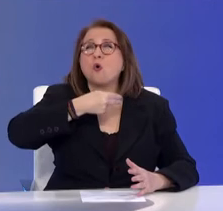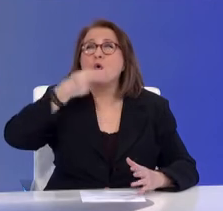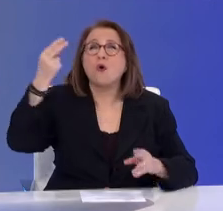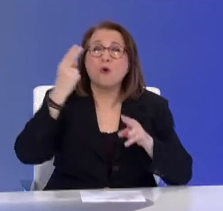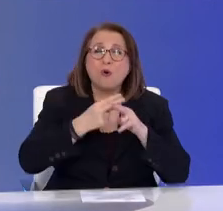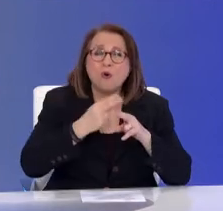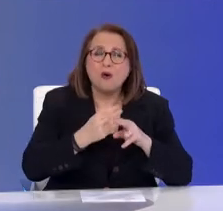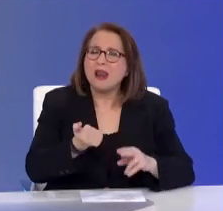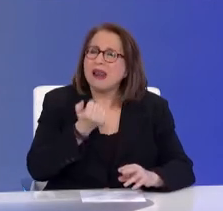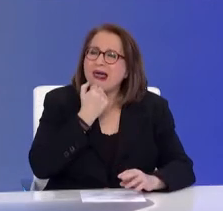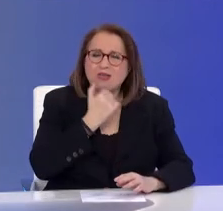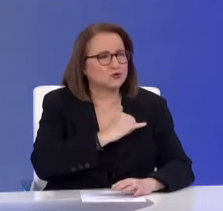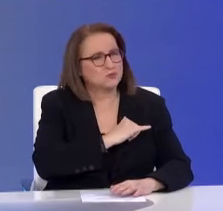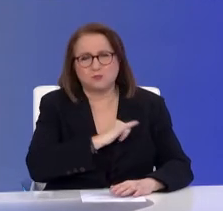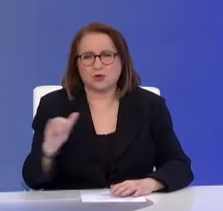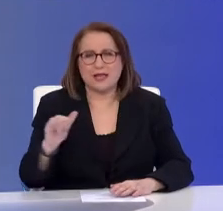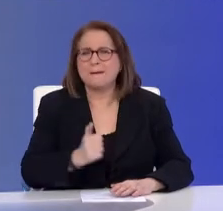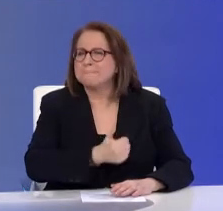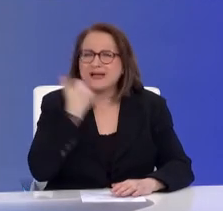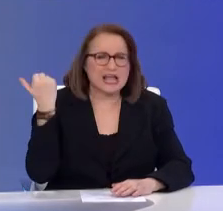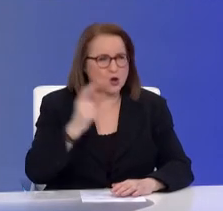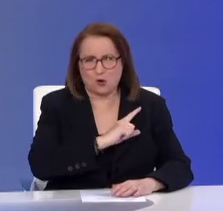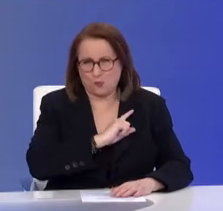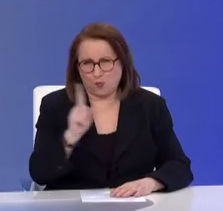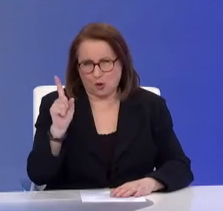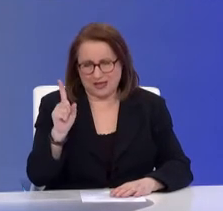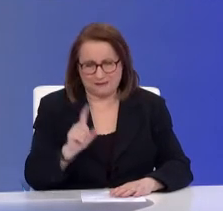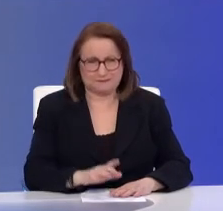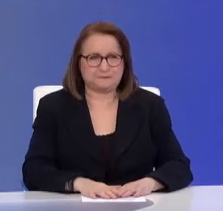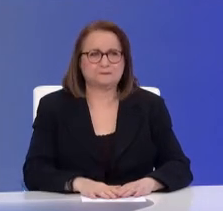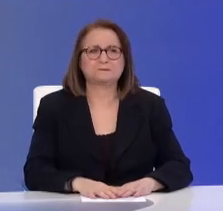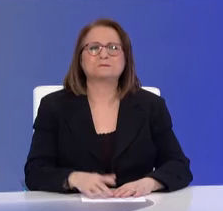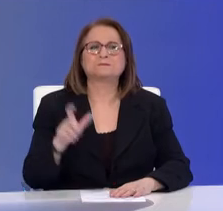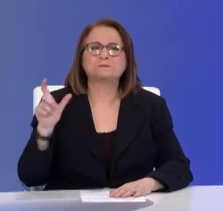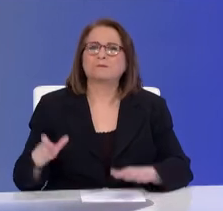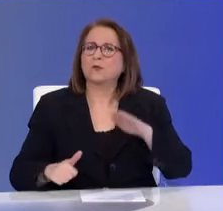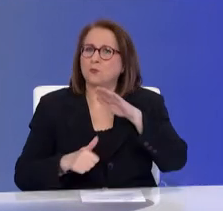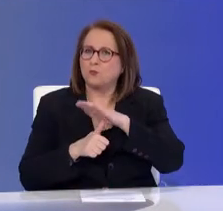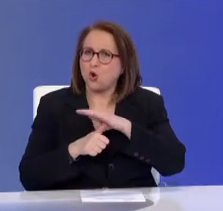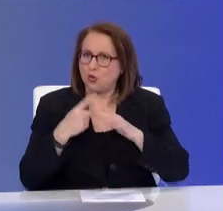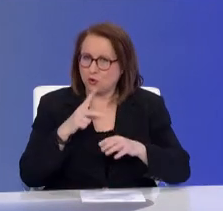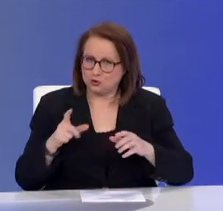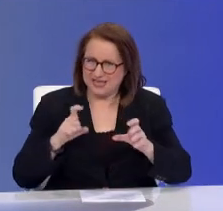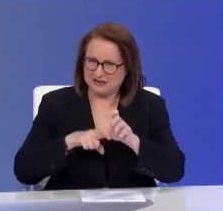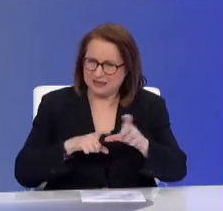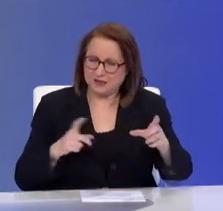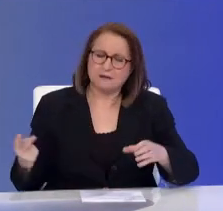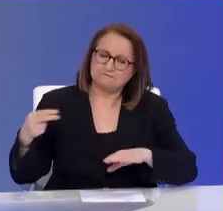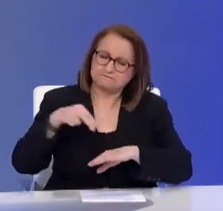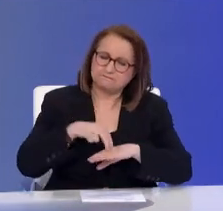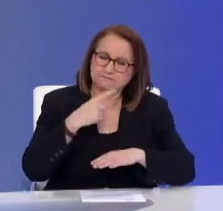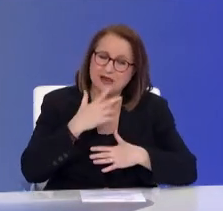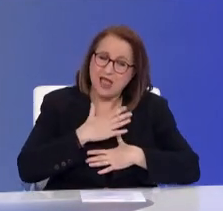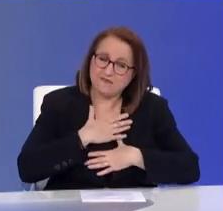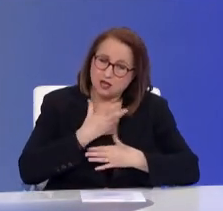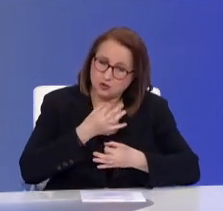you. Για την ομιλία σας. Thank you, Mr. Minister, for your speech. Καλείται ο πρόεδρος της